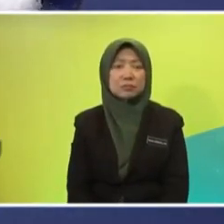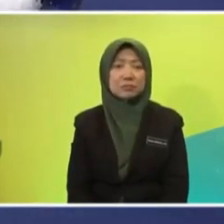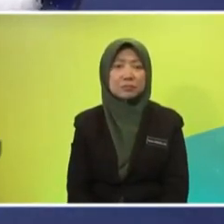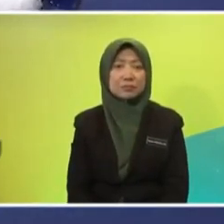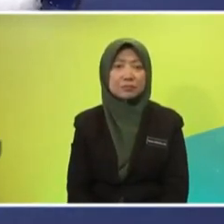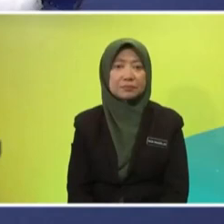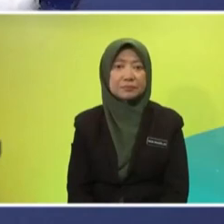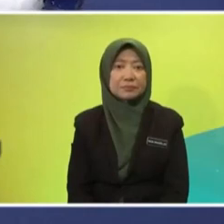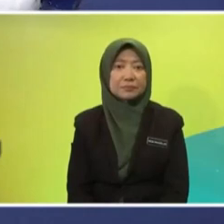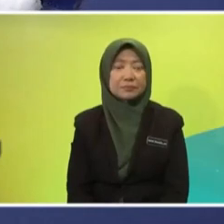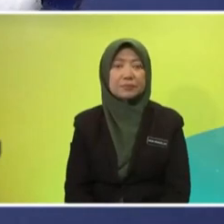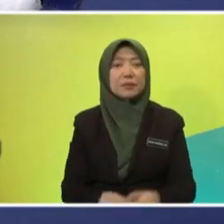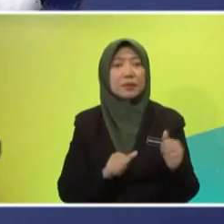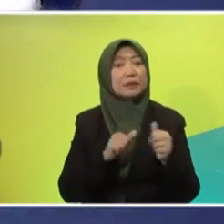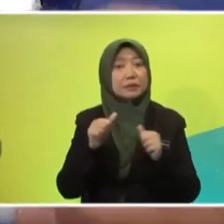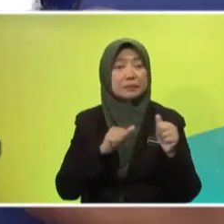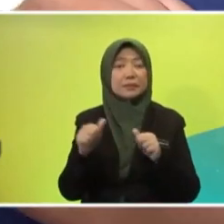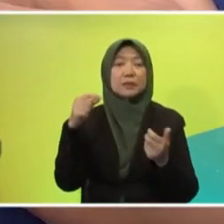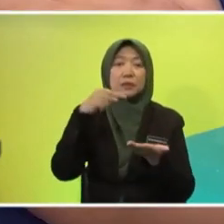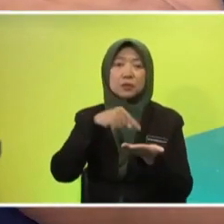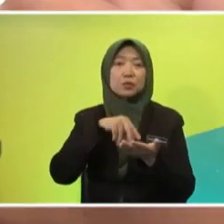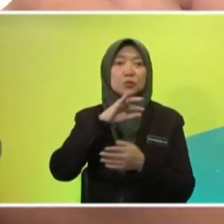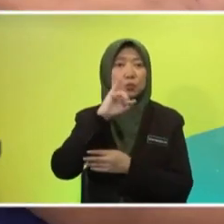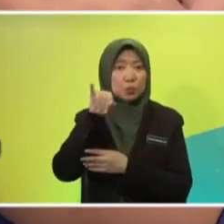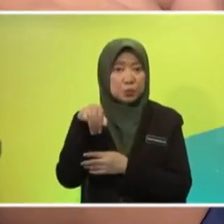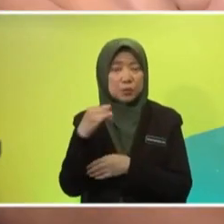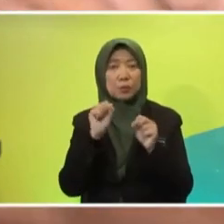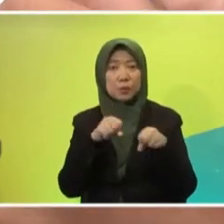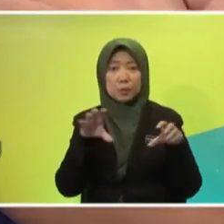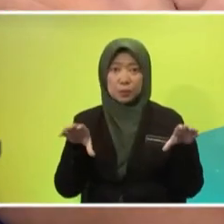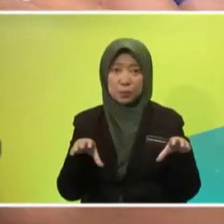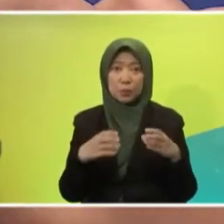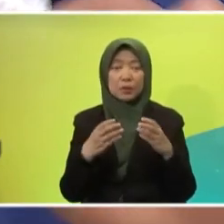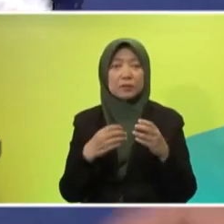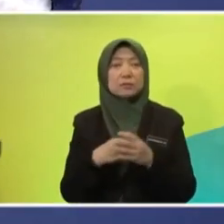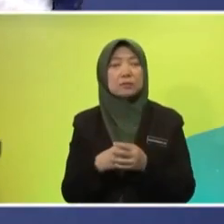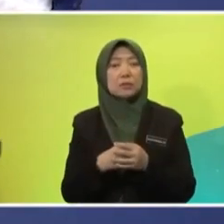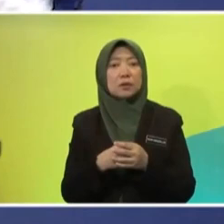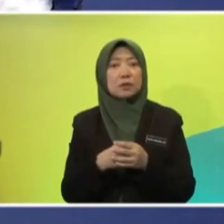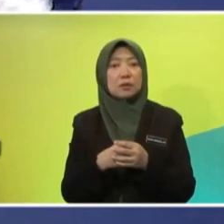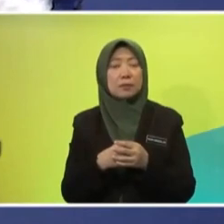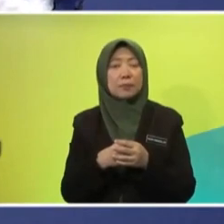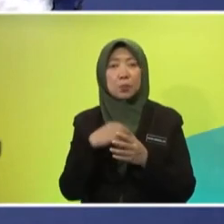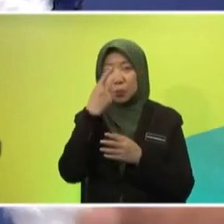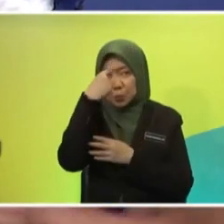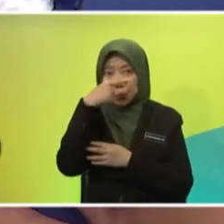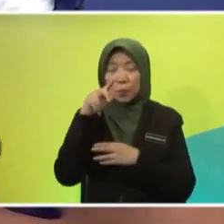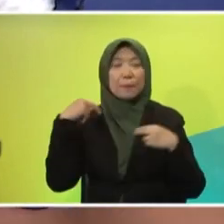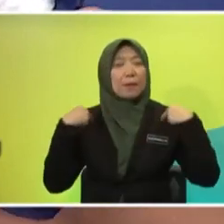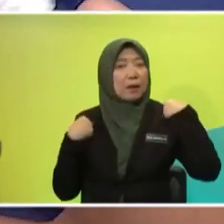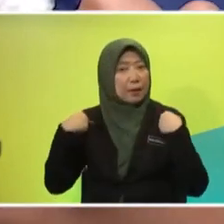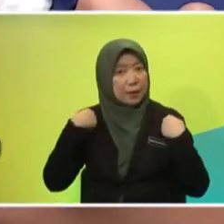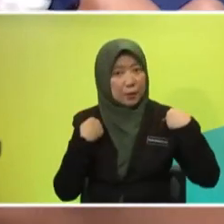Dan aktiviti ini juga bukan sahaja adik-adik boleh buat untuk binatang arnab sahaja. Boleh juga